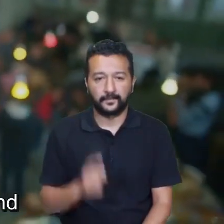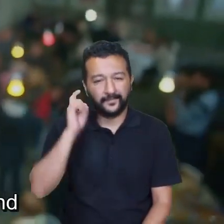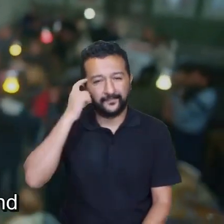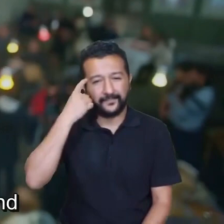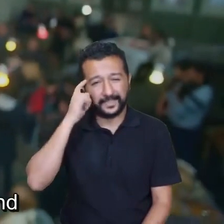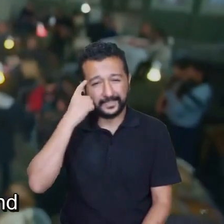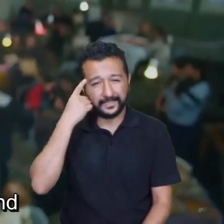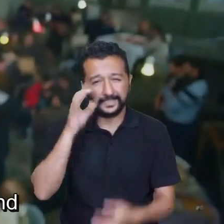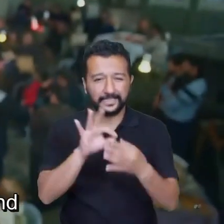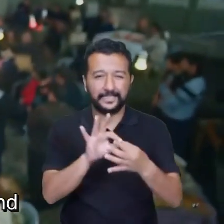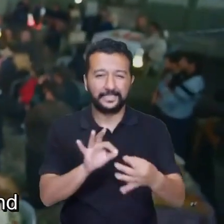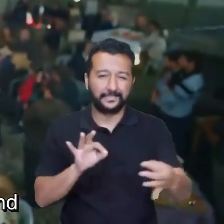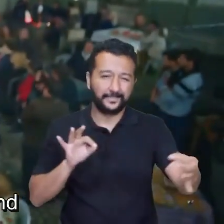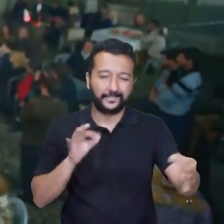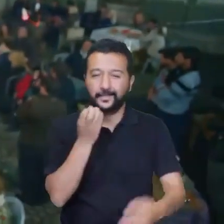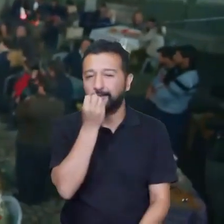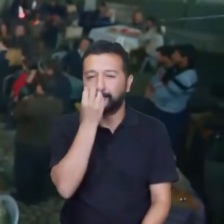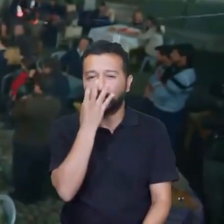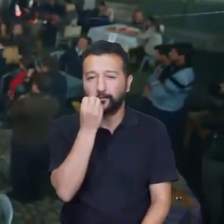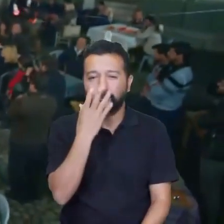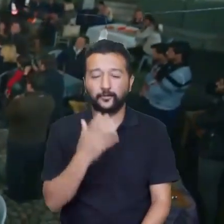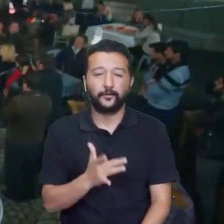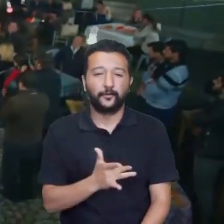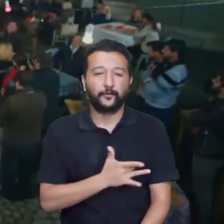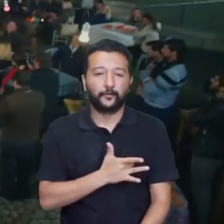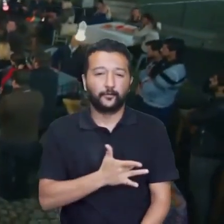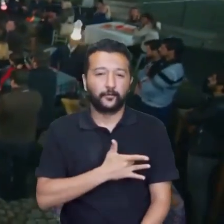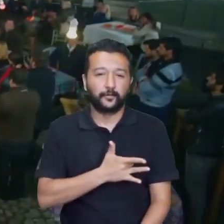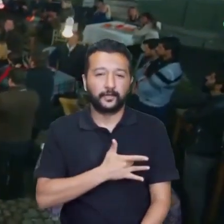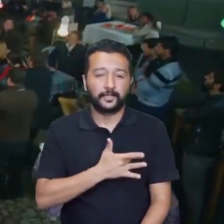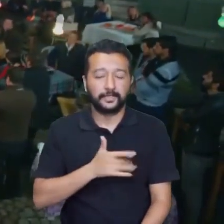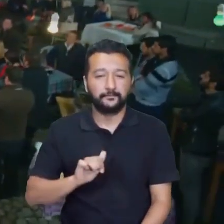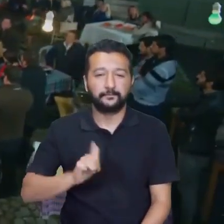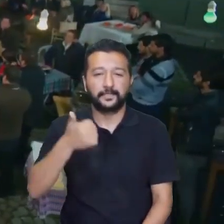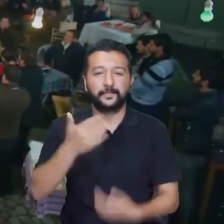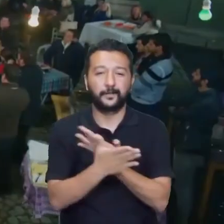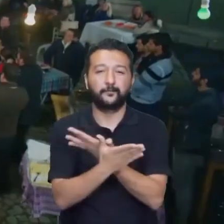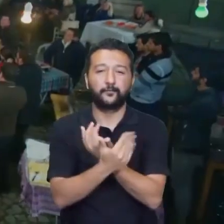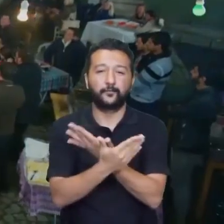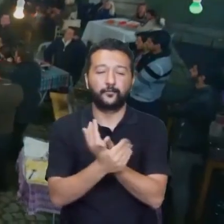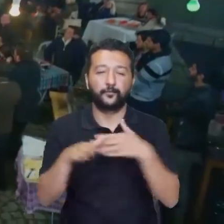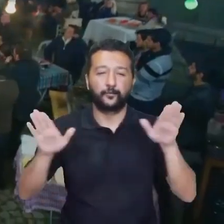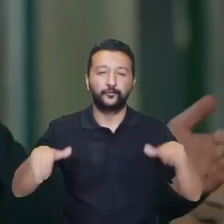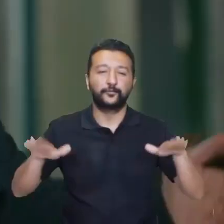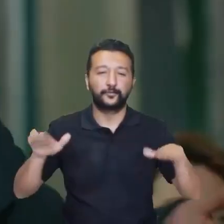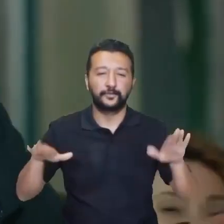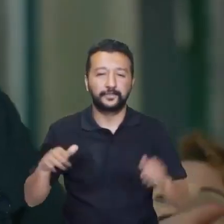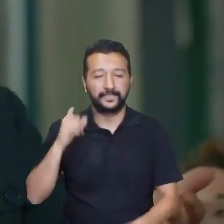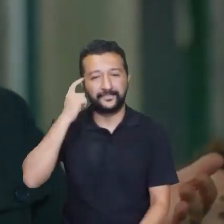Fikrimin ince gülü, Itır masa başında oturan sarışın kadına karşı mikrofona söylüyor.